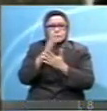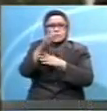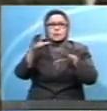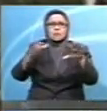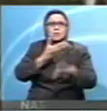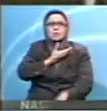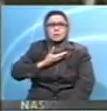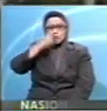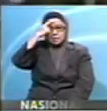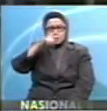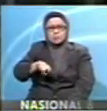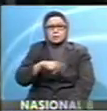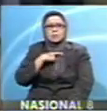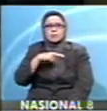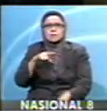umrah untuk